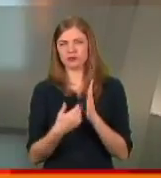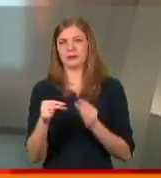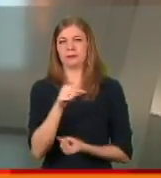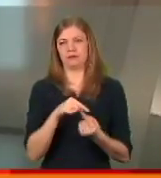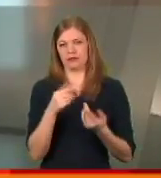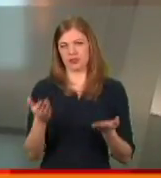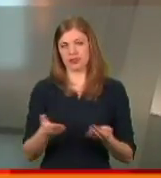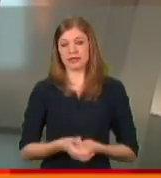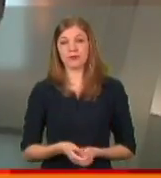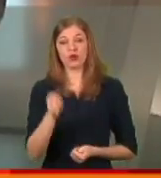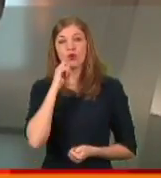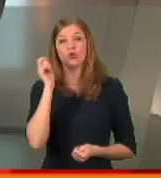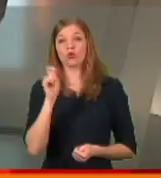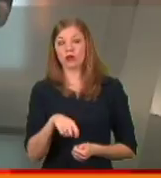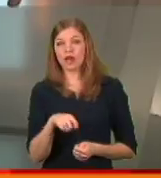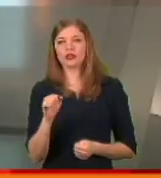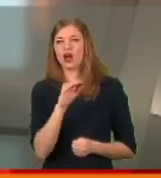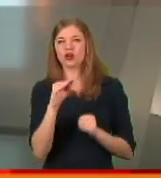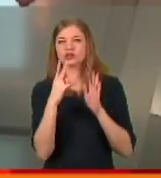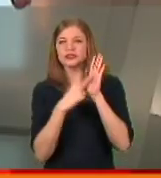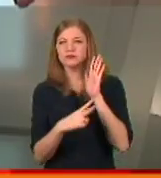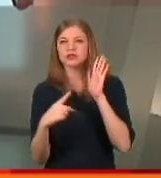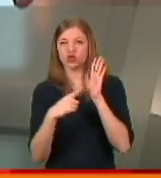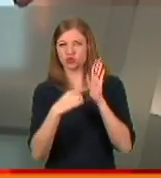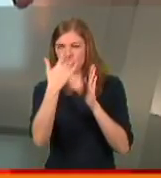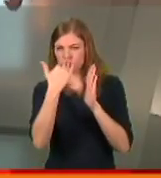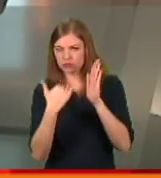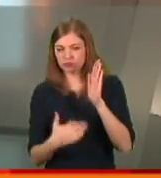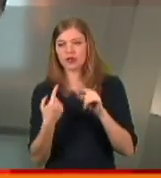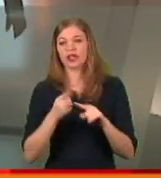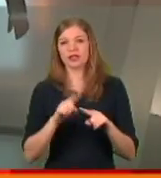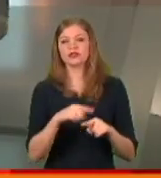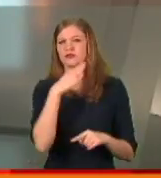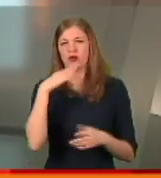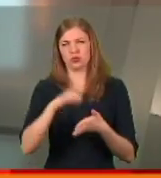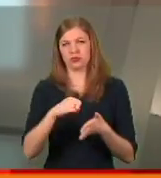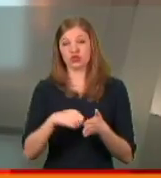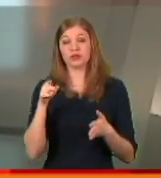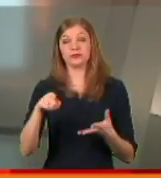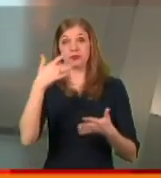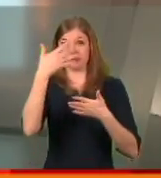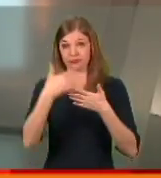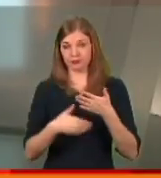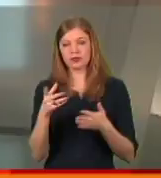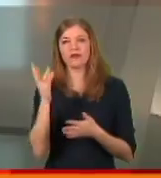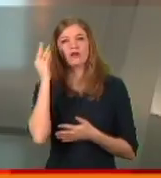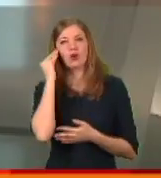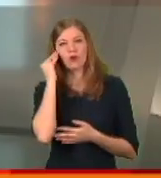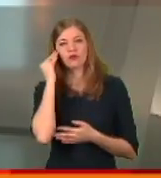Business. Україна там аж 76-та. І цьому є чимало причин. Рейтинг укладають,